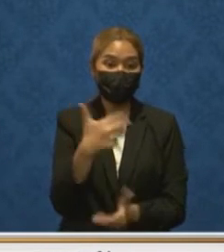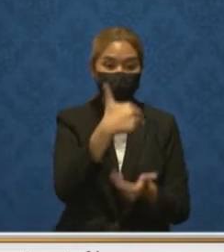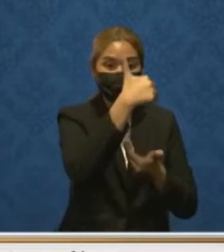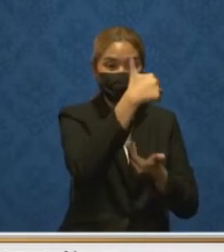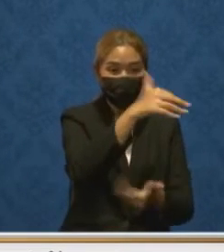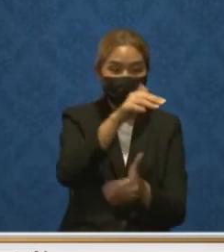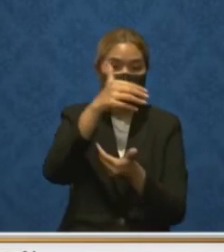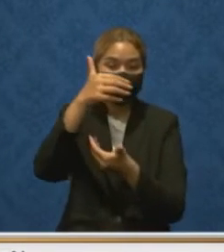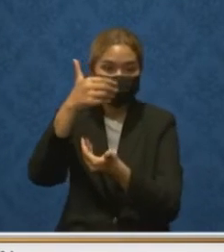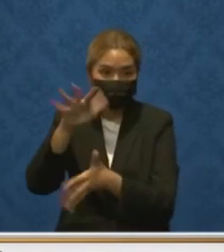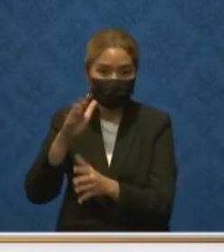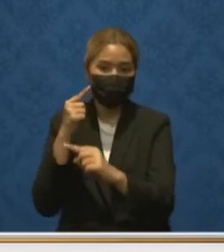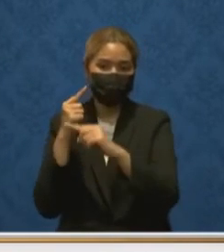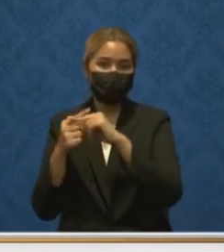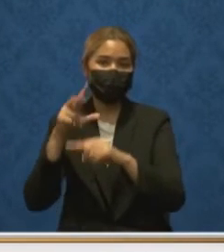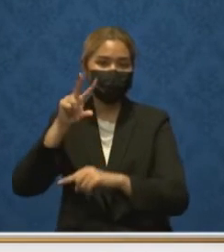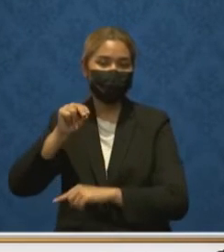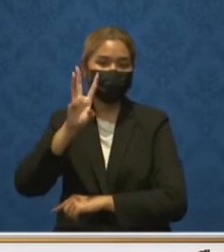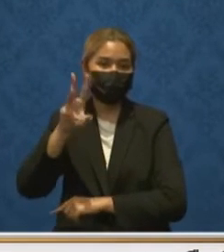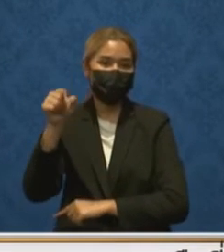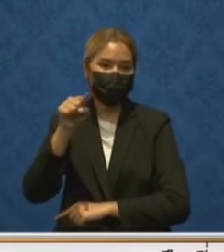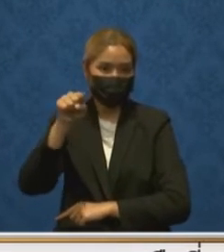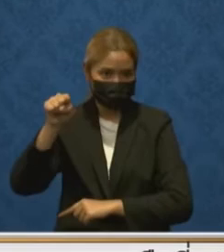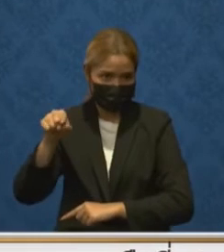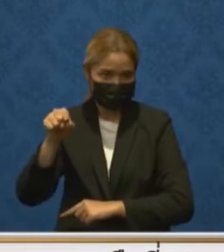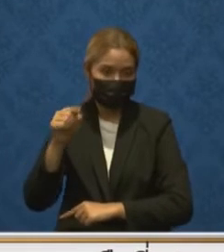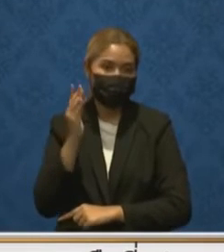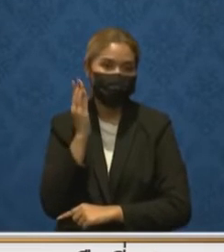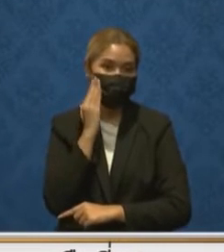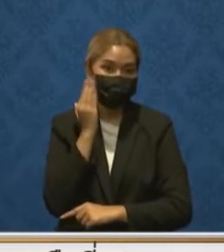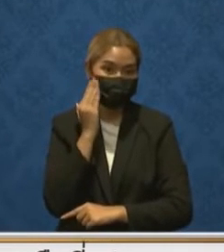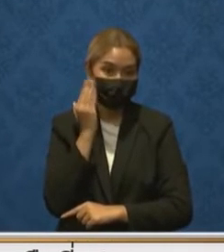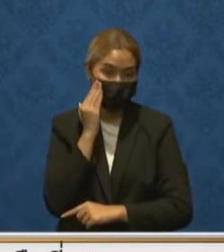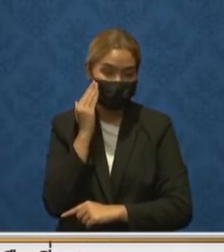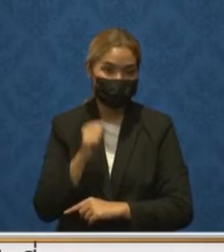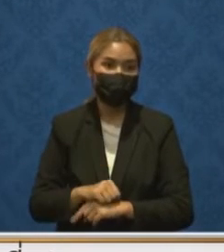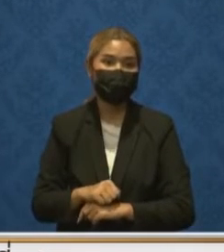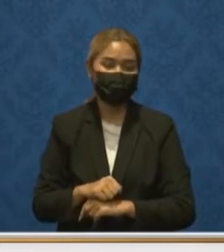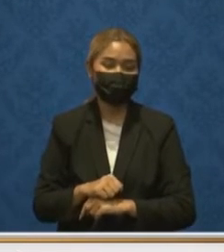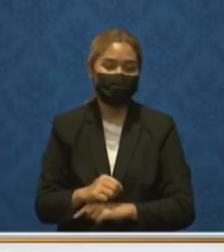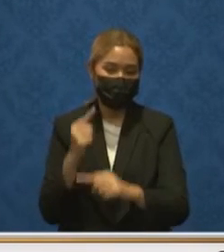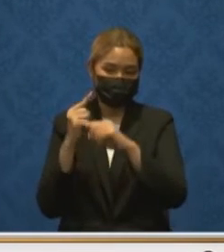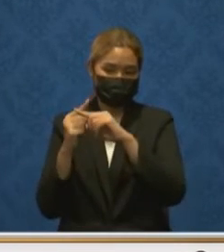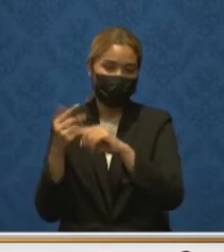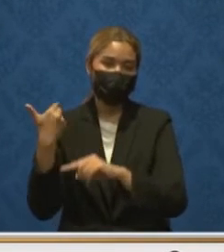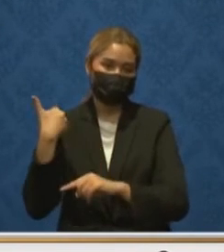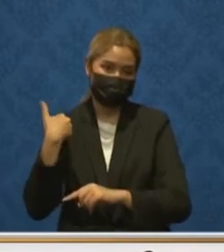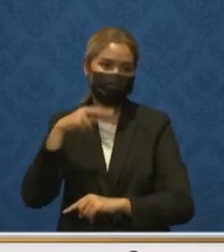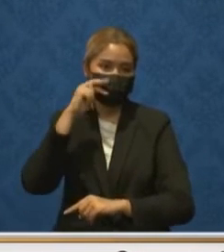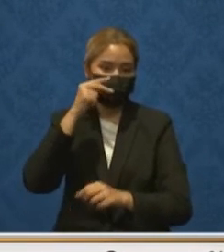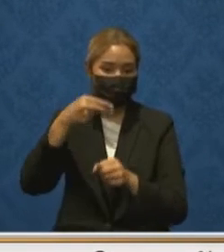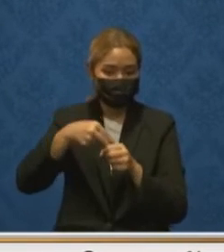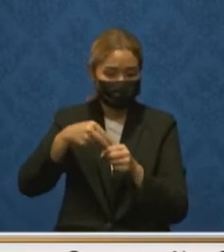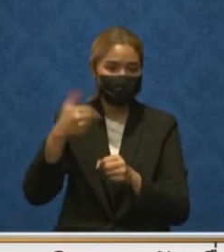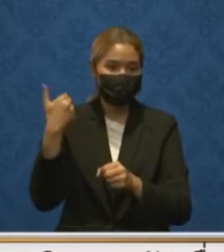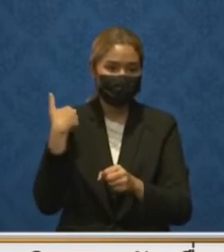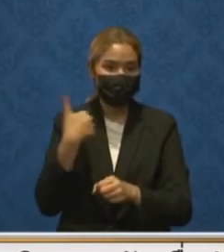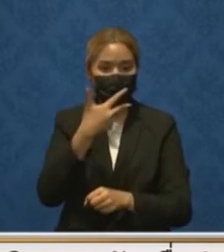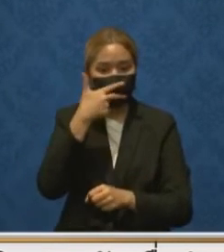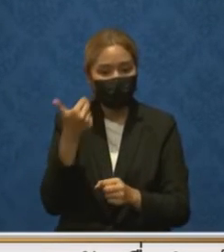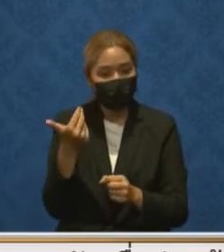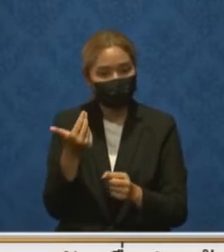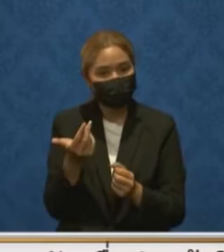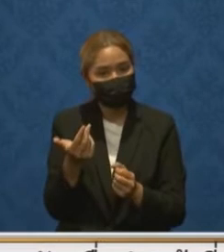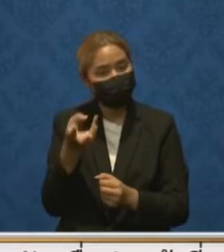36% แป้งเข้าเจ้าบวก 6.1%น้ำมปามบวก 296% น้ำตาลบวก